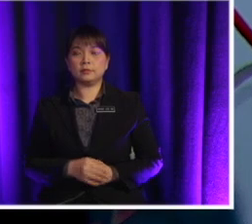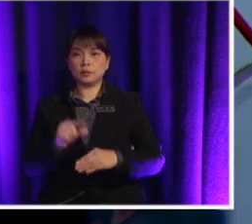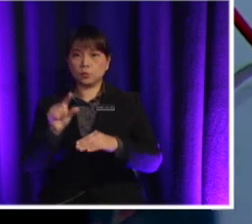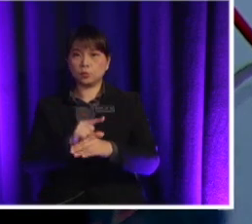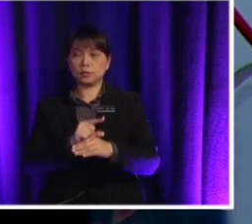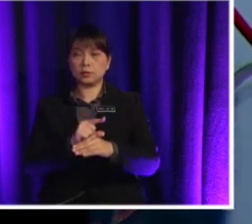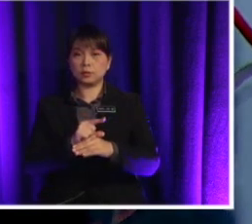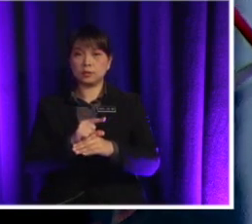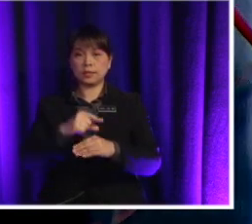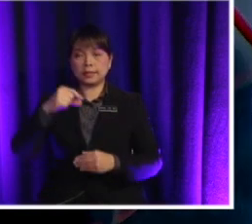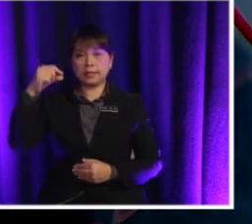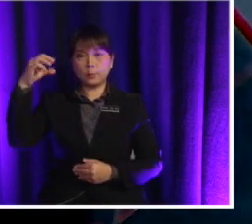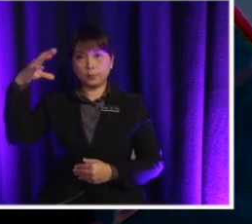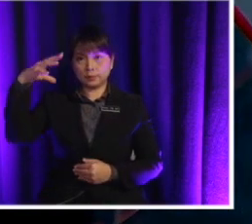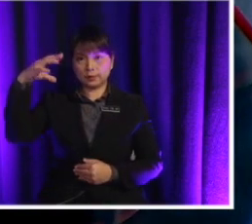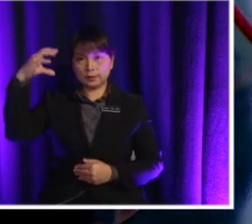Boleh. Baik cikgu.